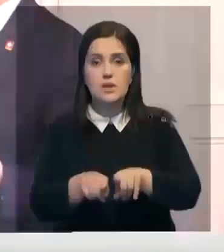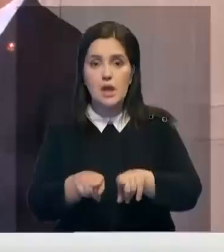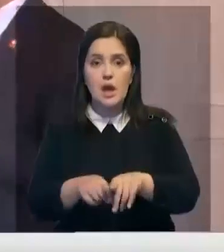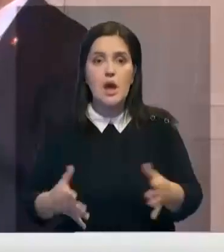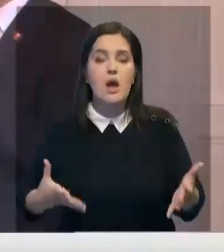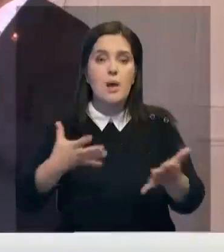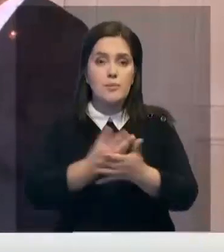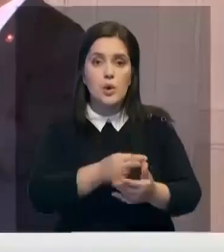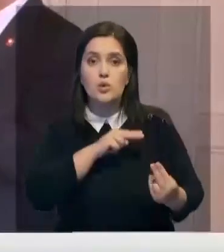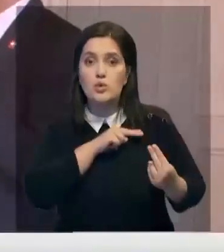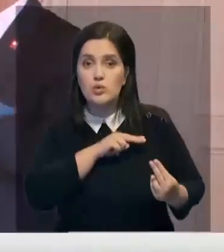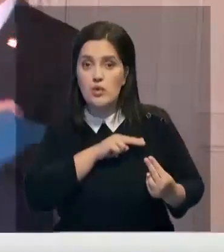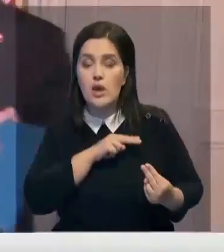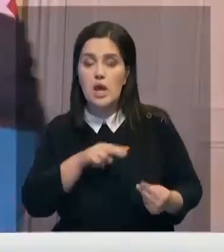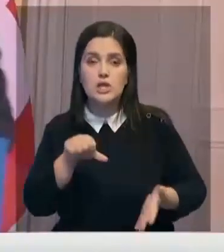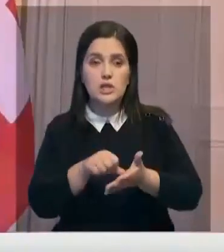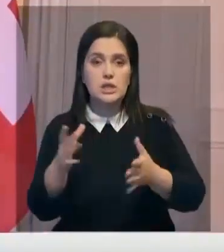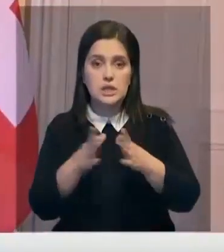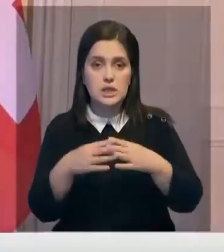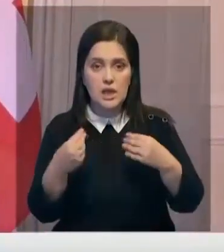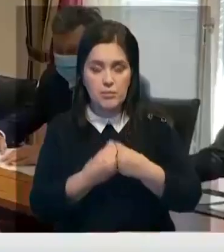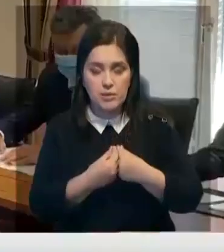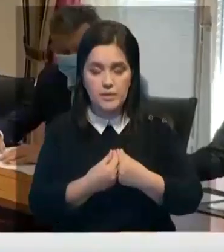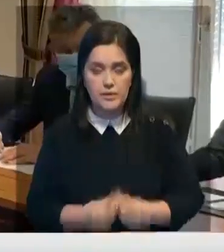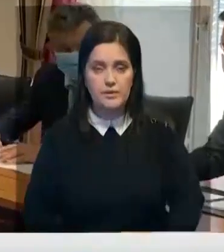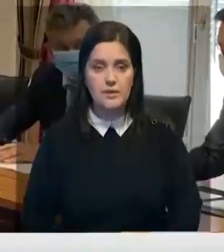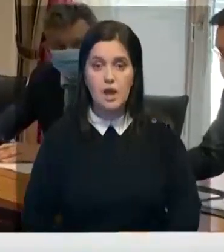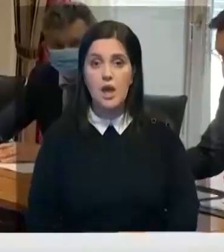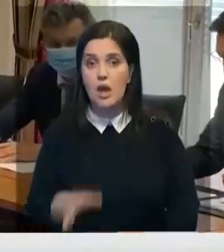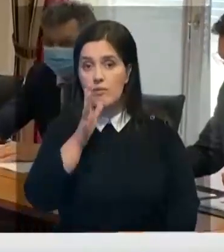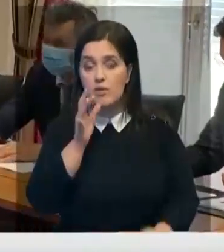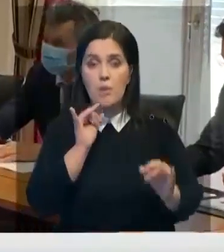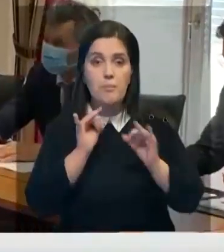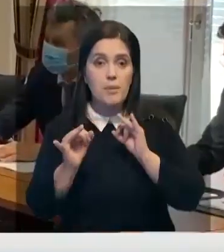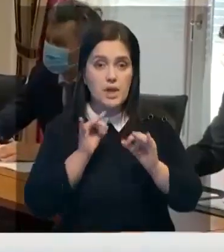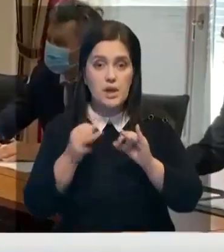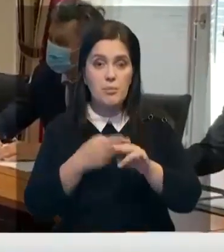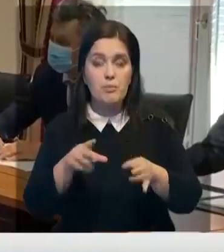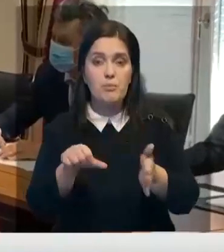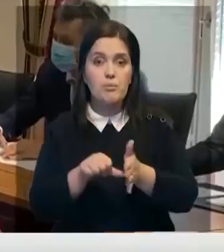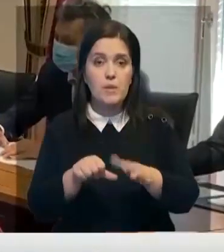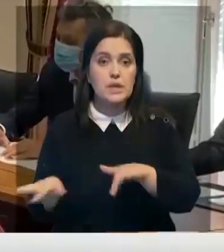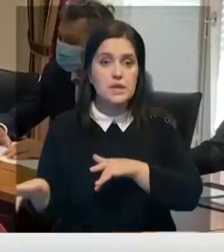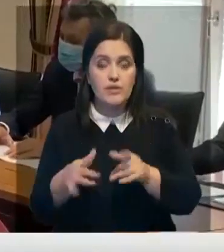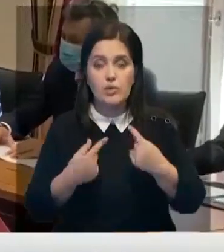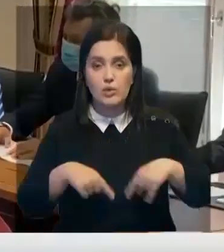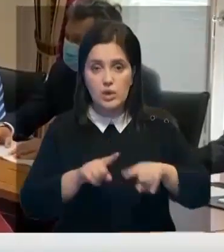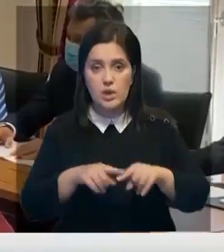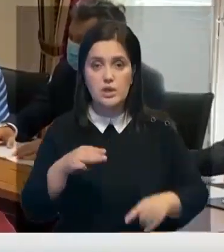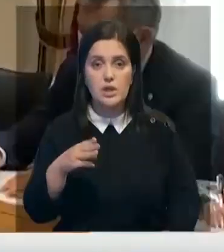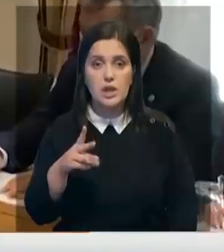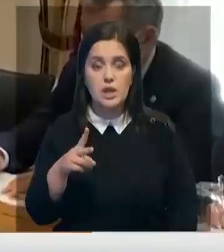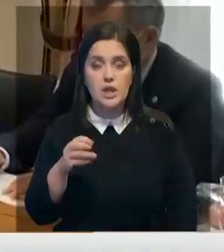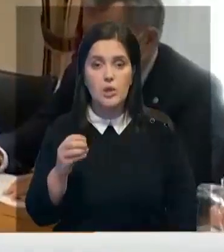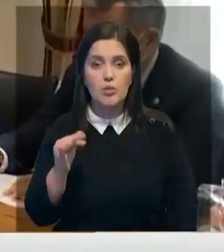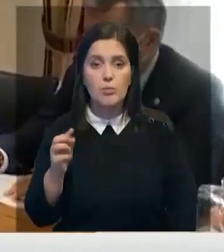оплачиваемой трудовой деятельности членов их семей в странах пребывания. Во время переговоров с представителями деловых кругов Швейцарии Мухтар Тлеуберди